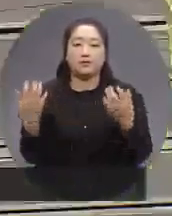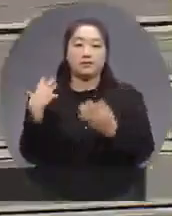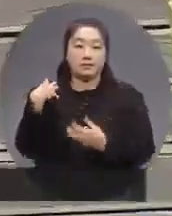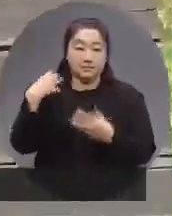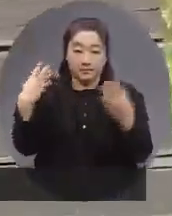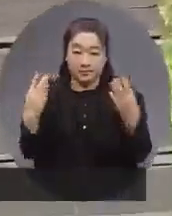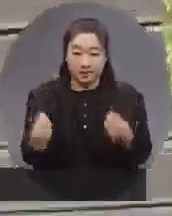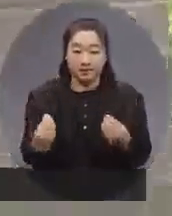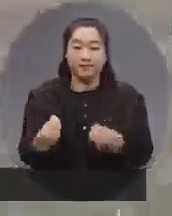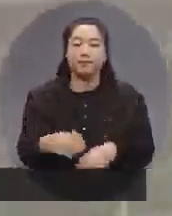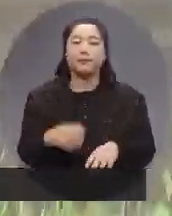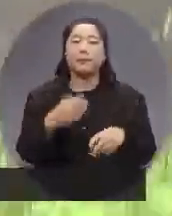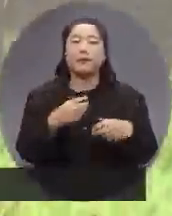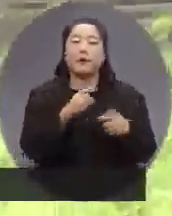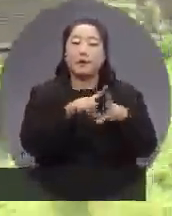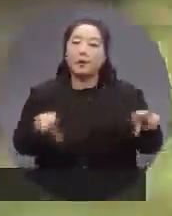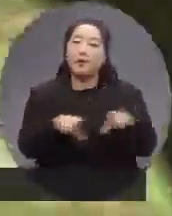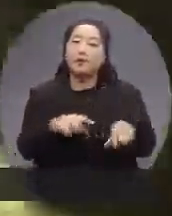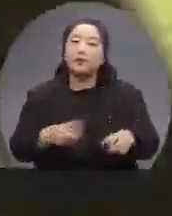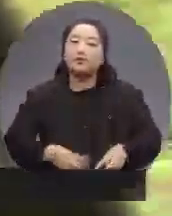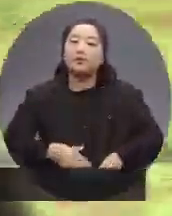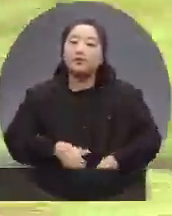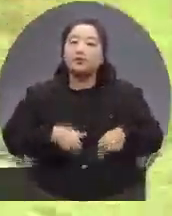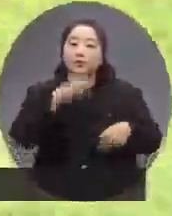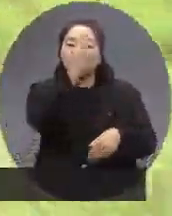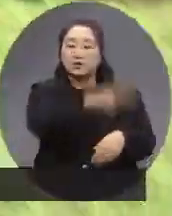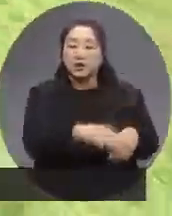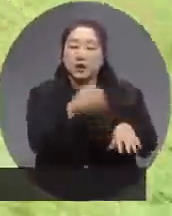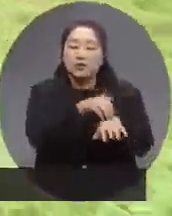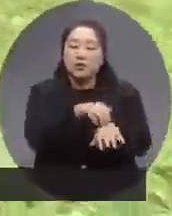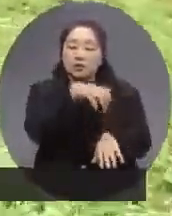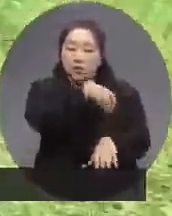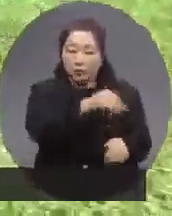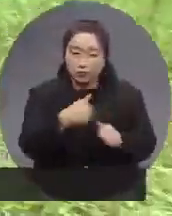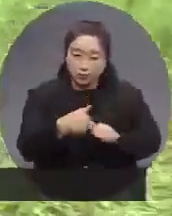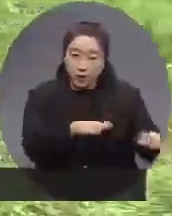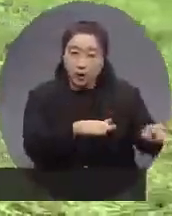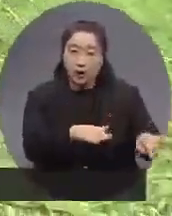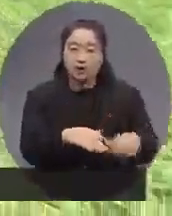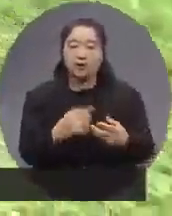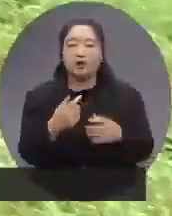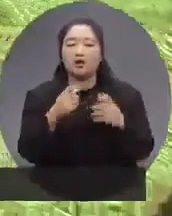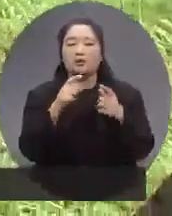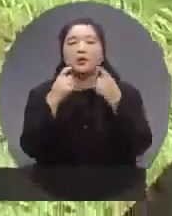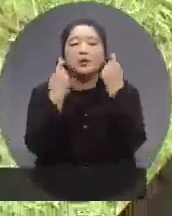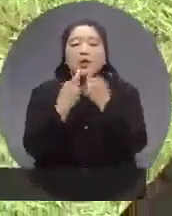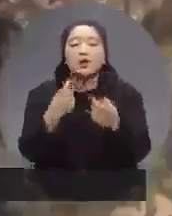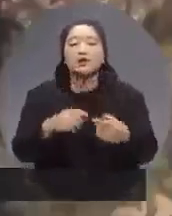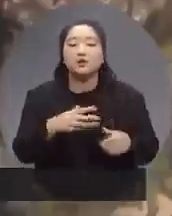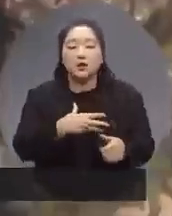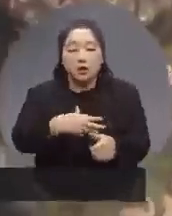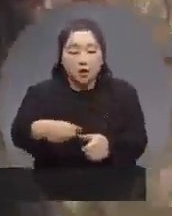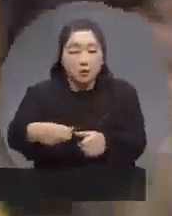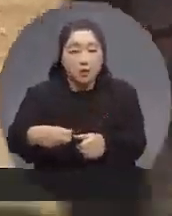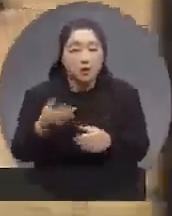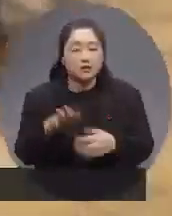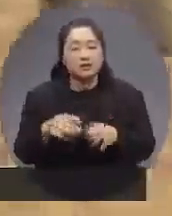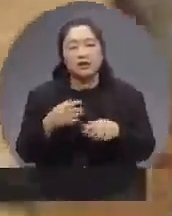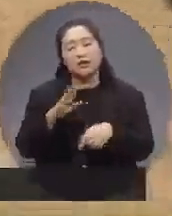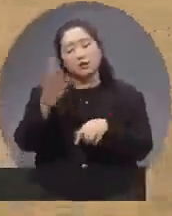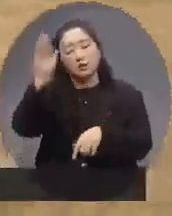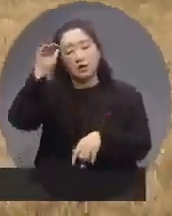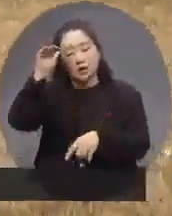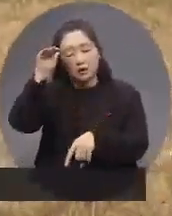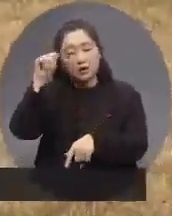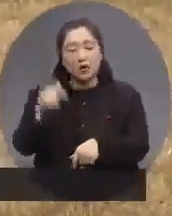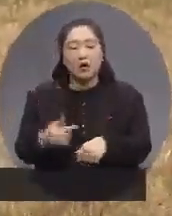군견은 보통 춘천에 있는 군견 훈련소로 보내져 여생을 보내거나 민간 입양 절차를 밟지만 육군